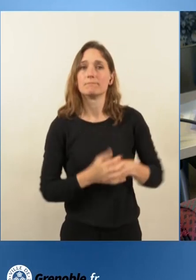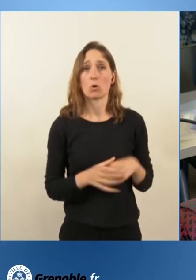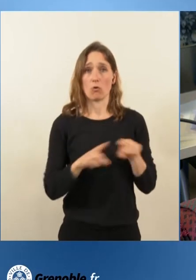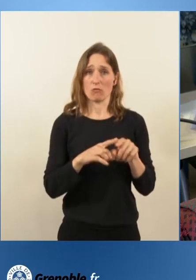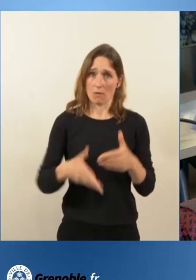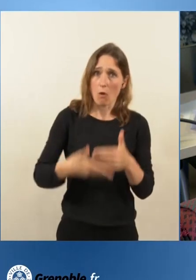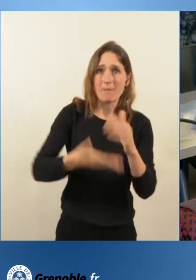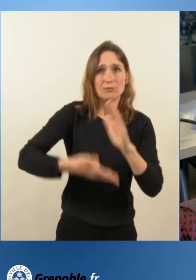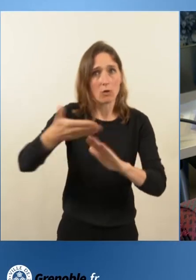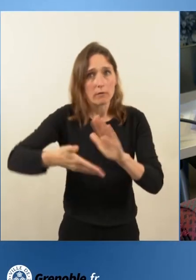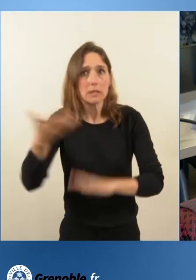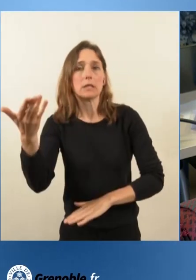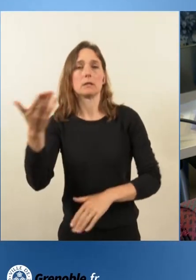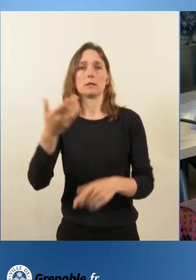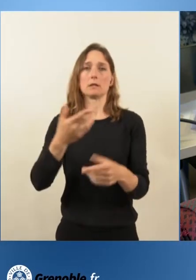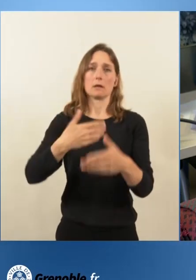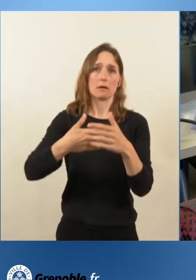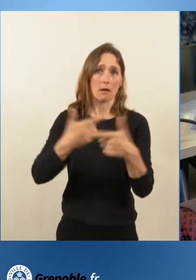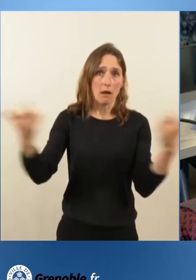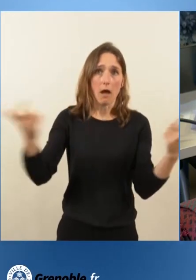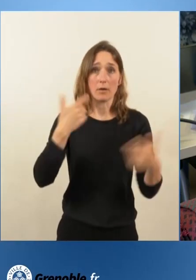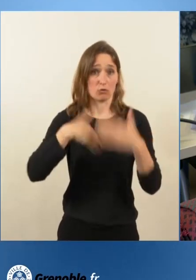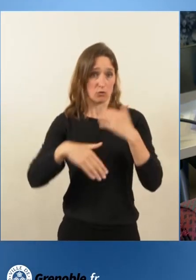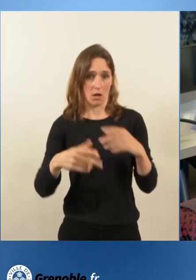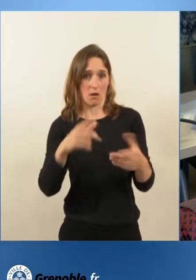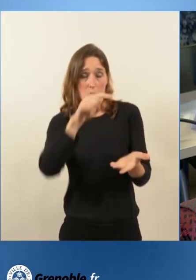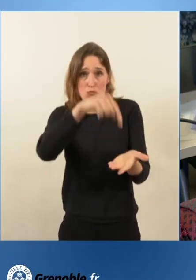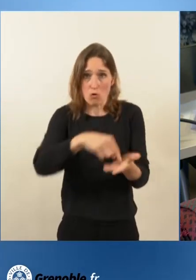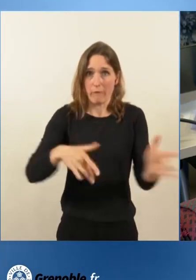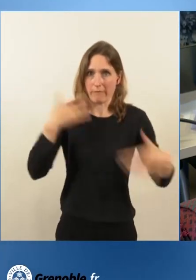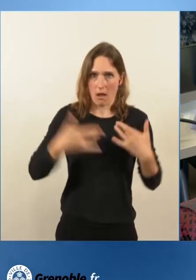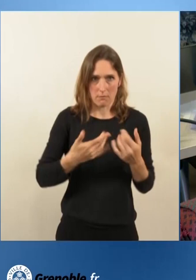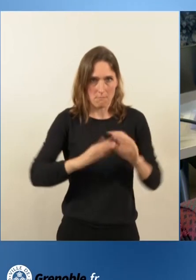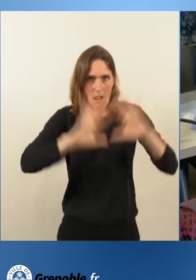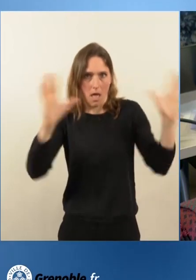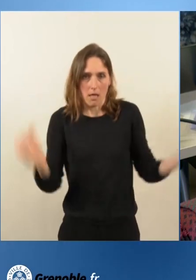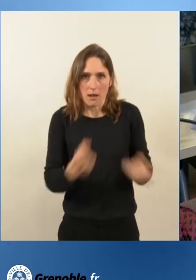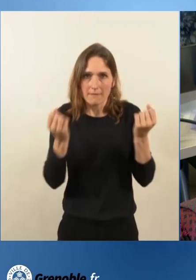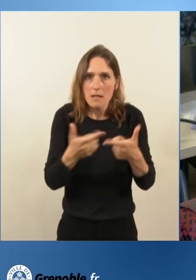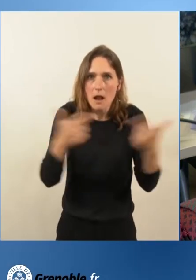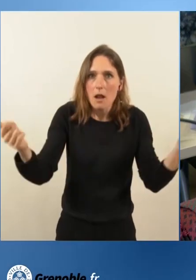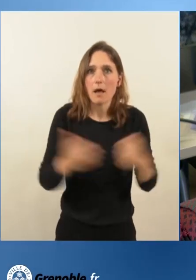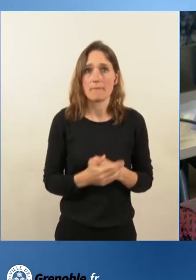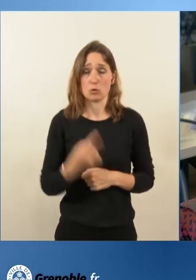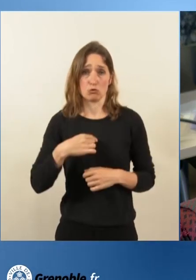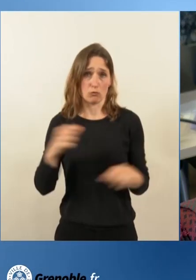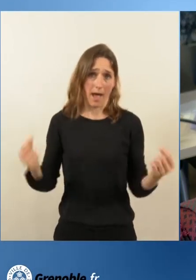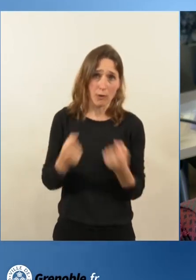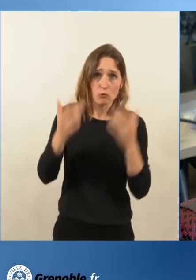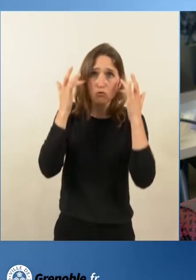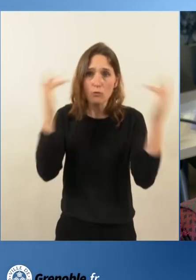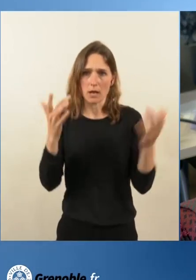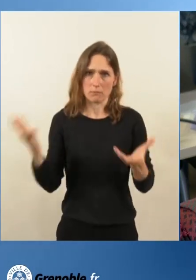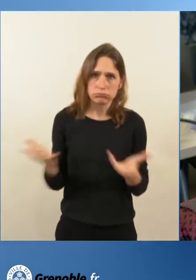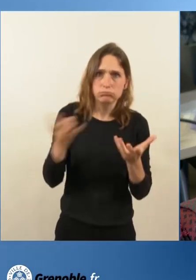sorties de résidence dans nos locaux l'action mais culturelle s'ajoute évidemment à cela tout le travail de fond qui est mené pour aller voir des publics particuliers les